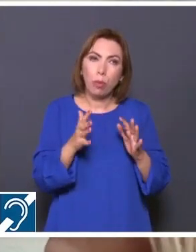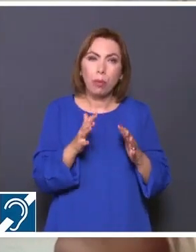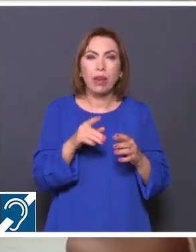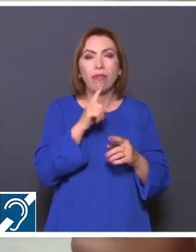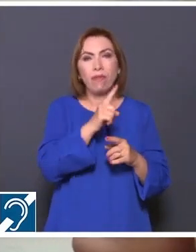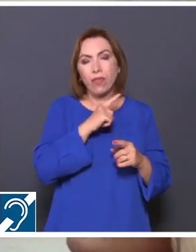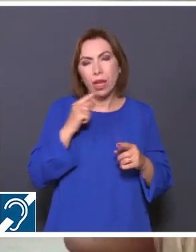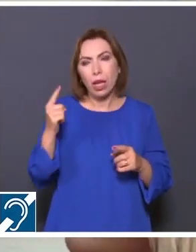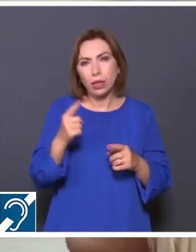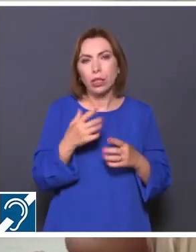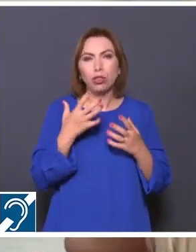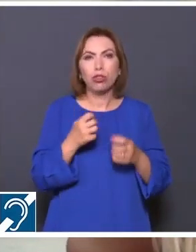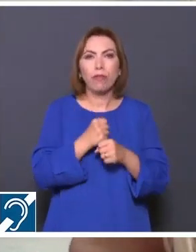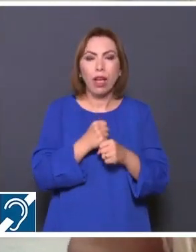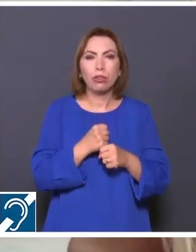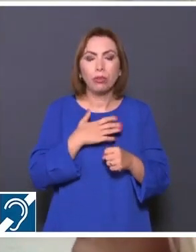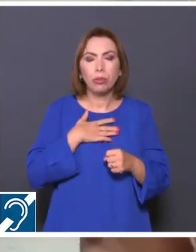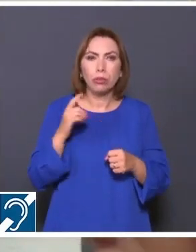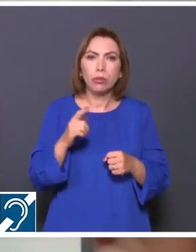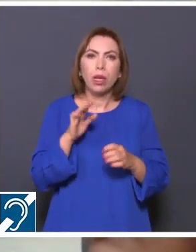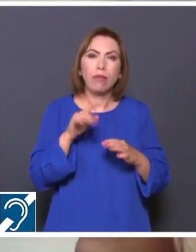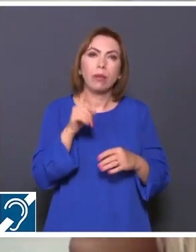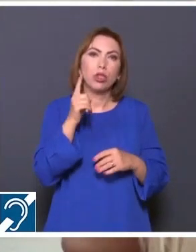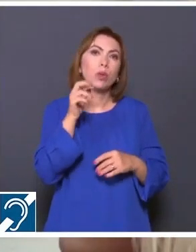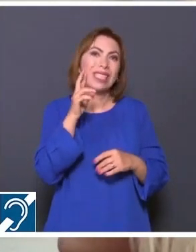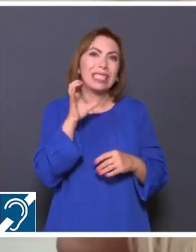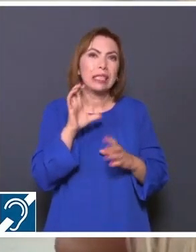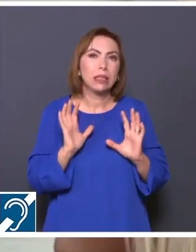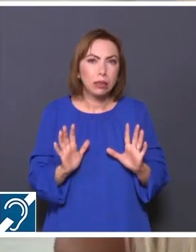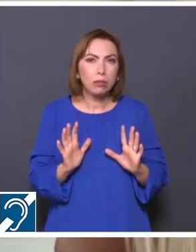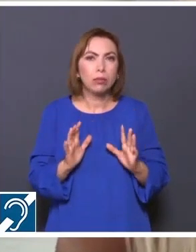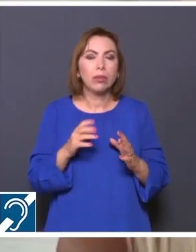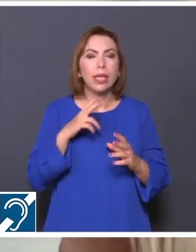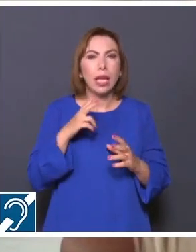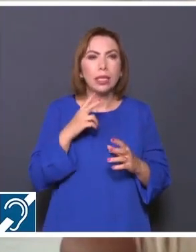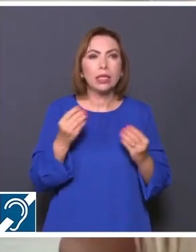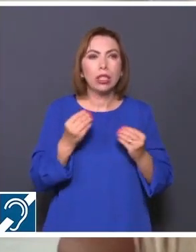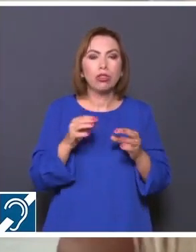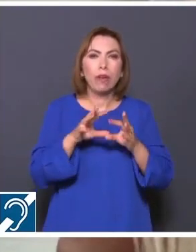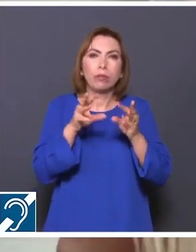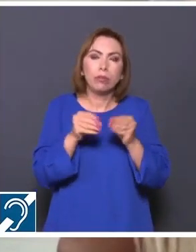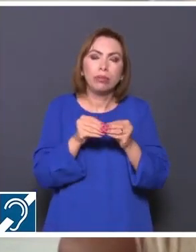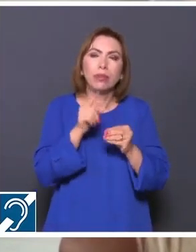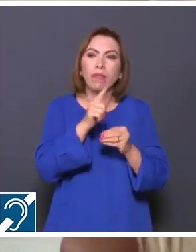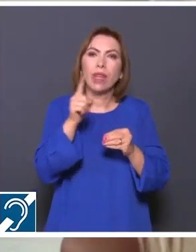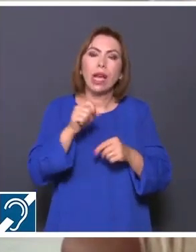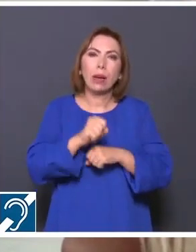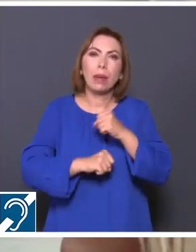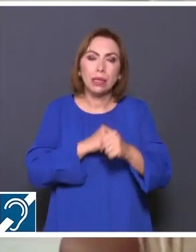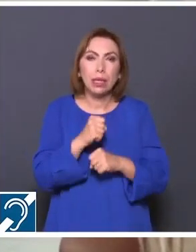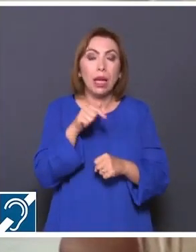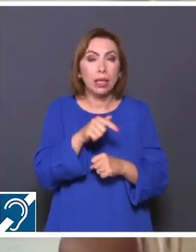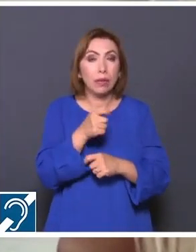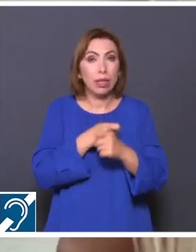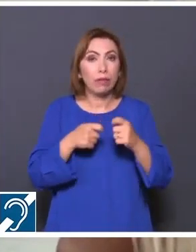fiecare dintre noi în ce facem purtăm și un risc da există ceva atașat fiecărei meserii într o astfel